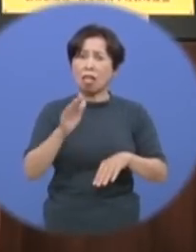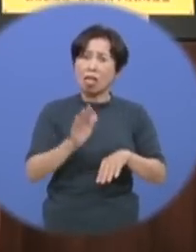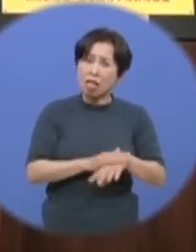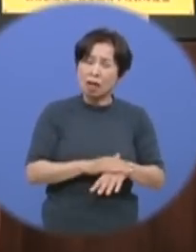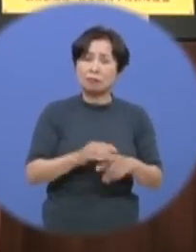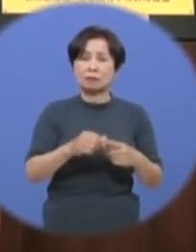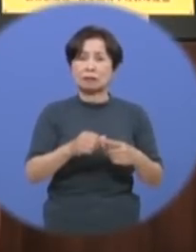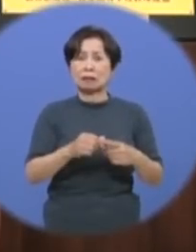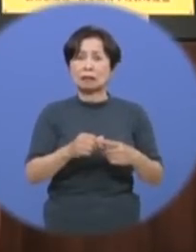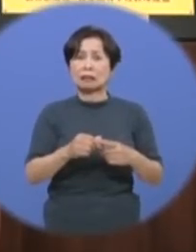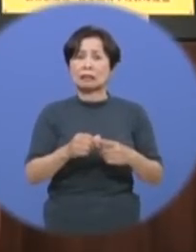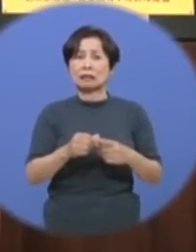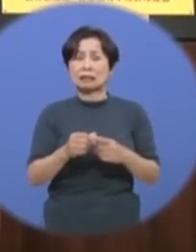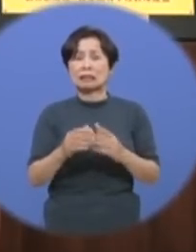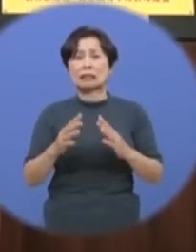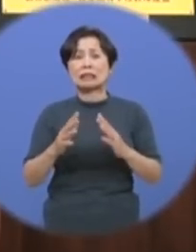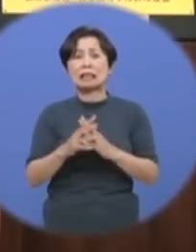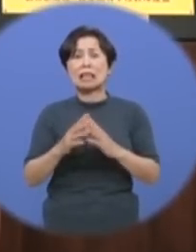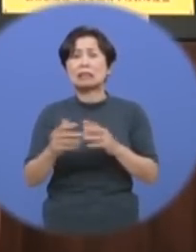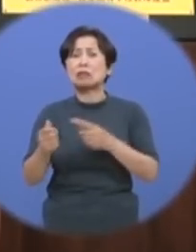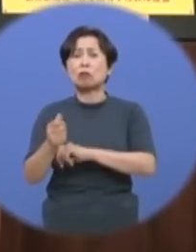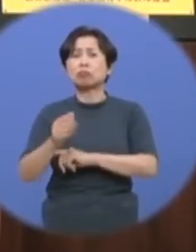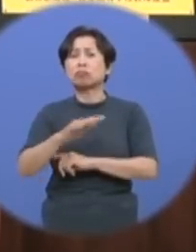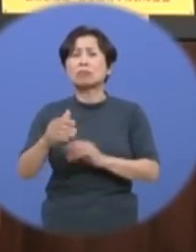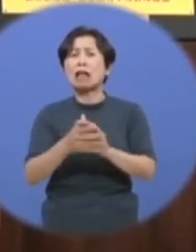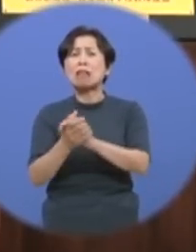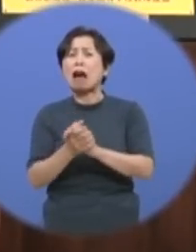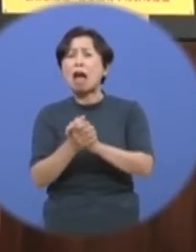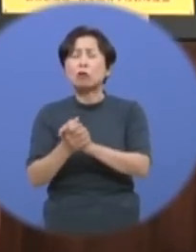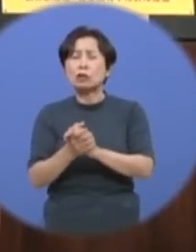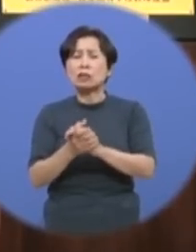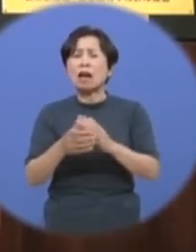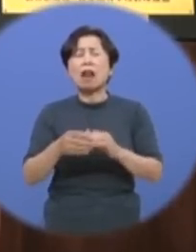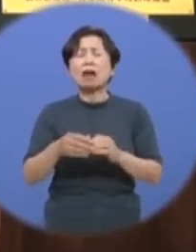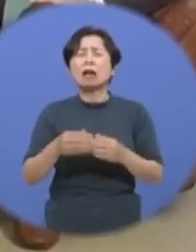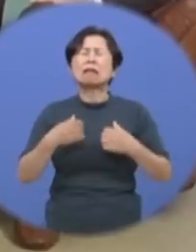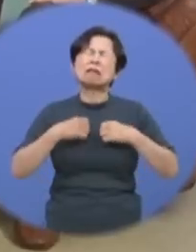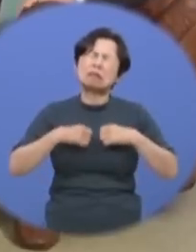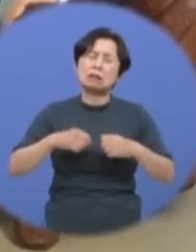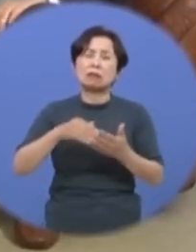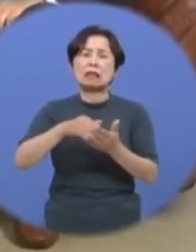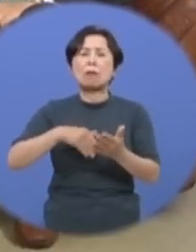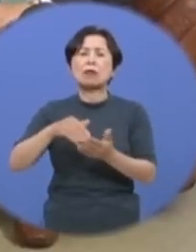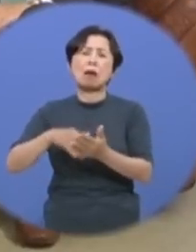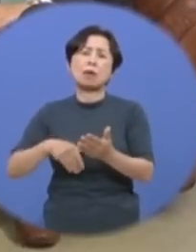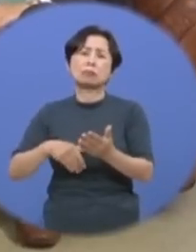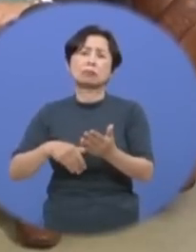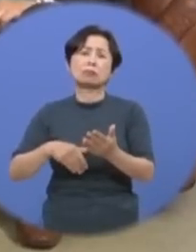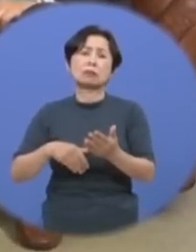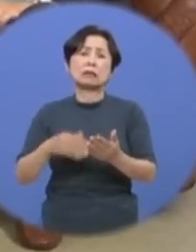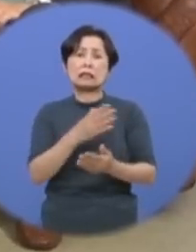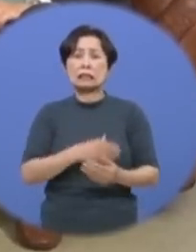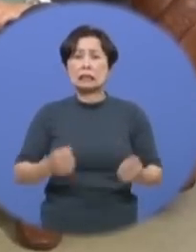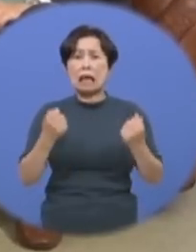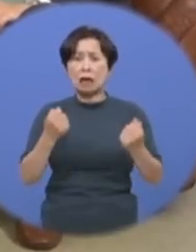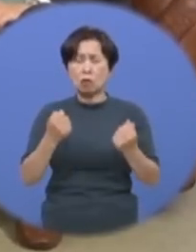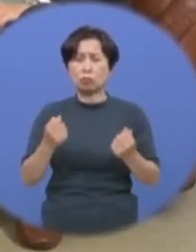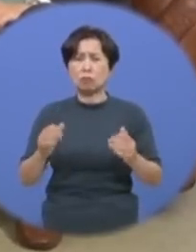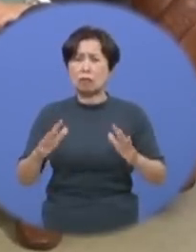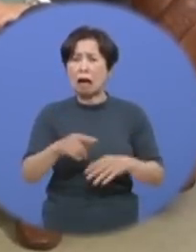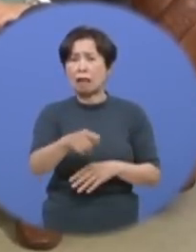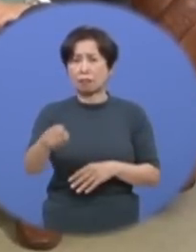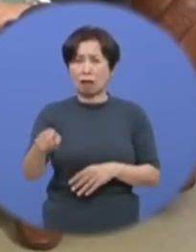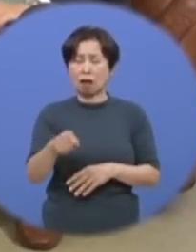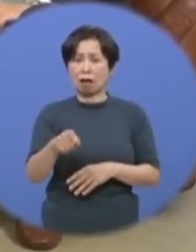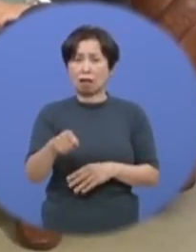精神力もう同好会ですからもうすぐ辞めるんですねねつぎ体力これもないんですでもこの中